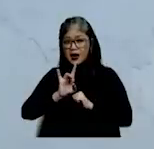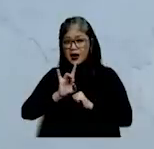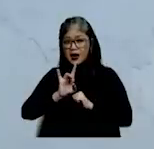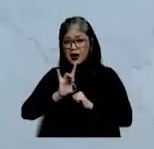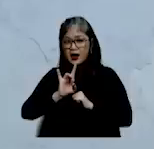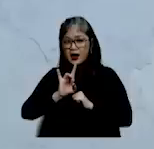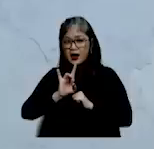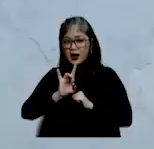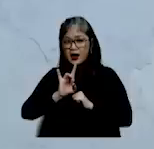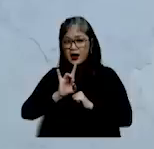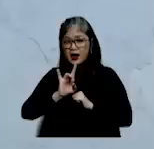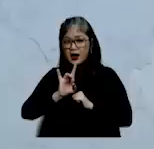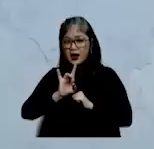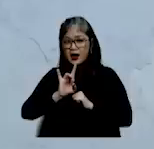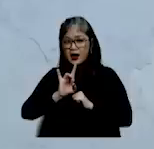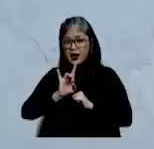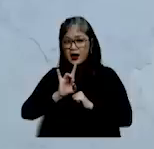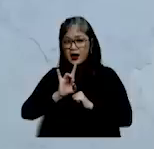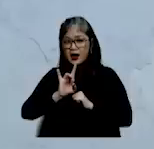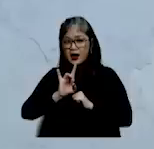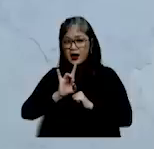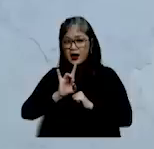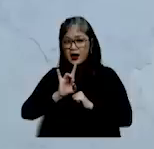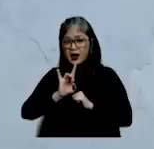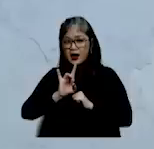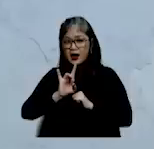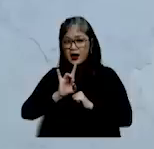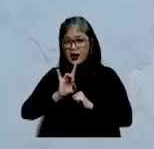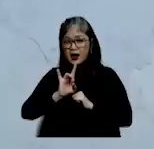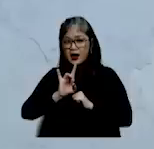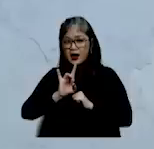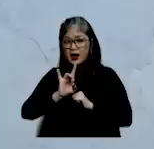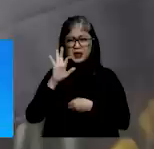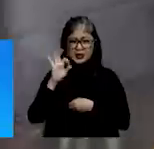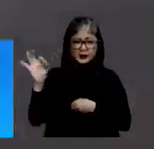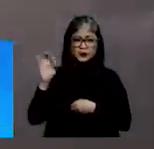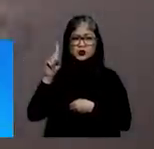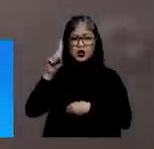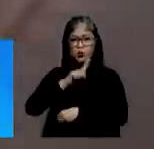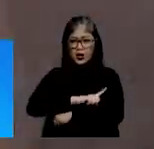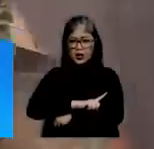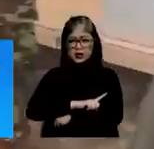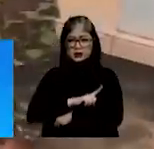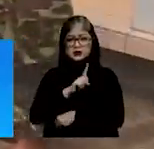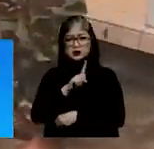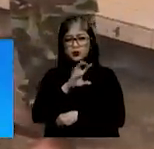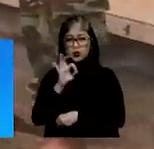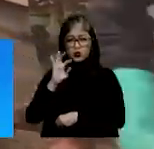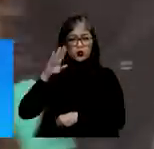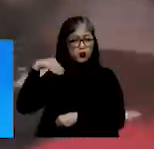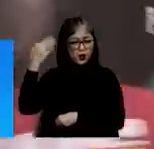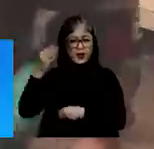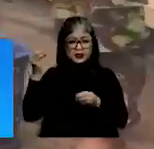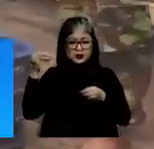mengaku hanya disiplin menabung 10.000 hingga 40.000 setiap hari selama 10 bulan. Tabungan rutin dikelola oleh